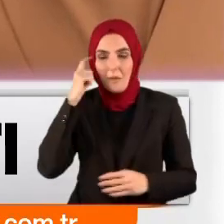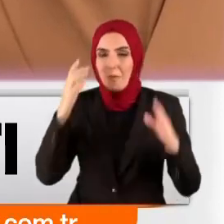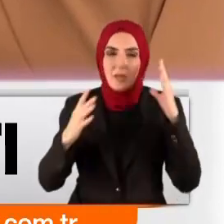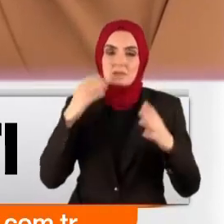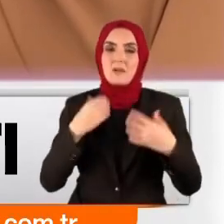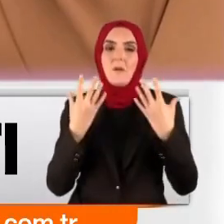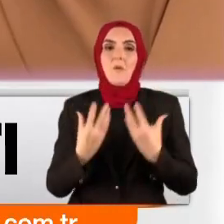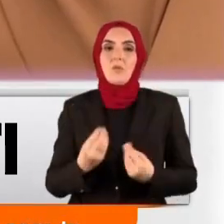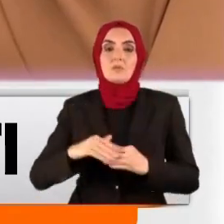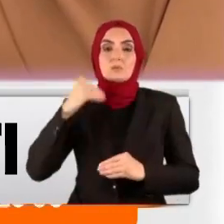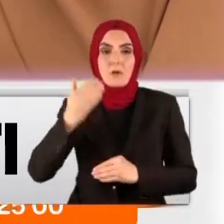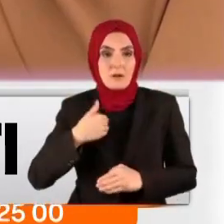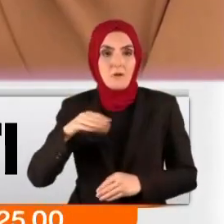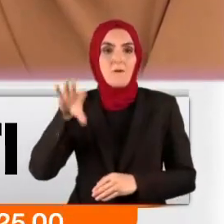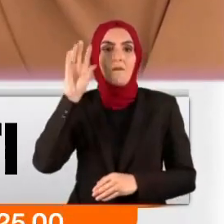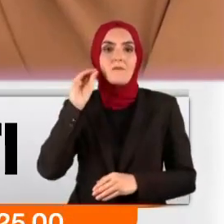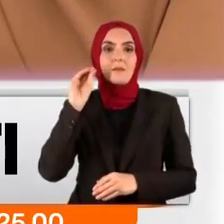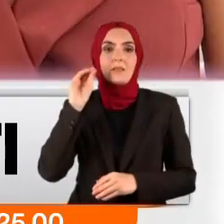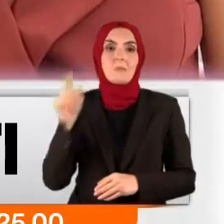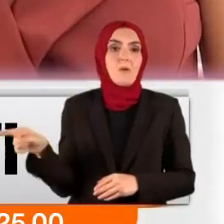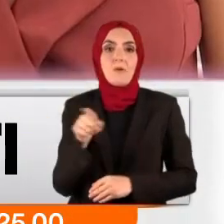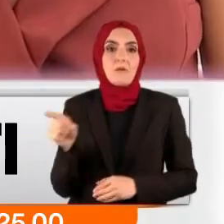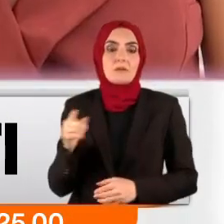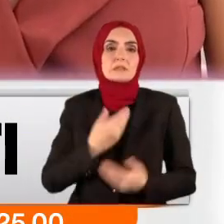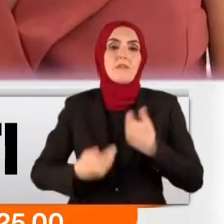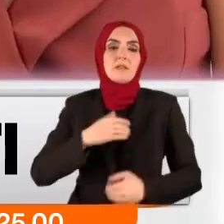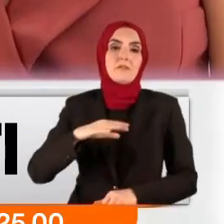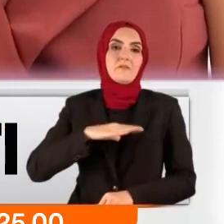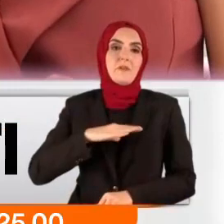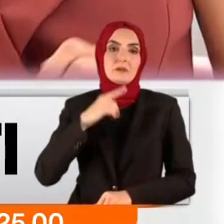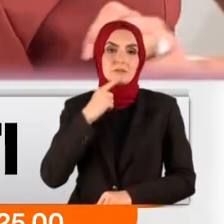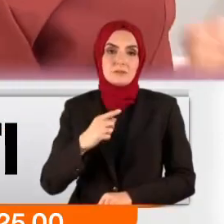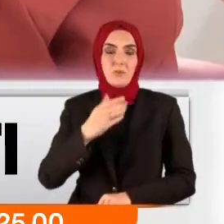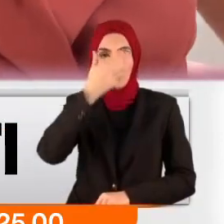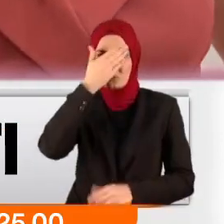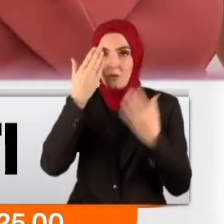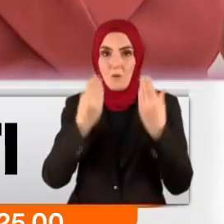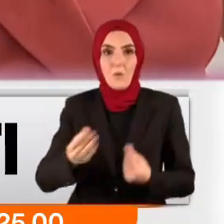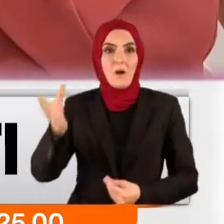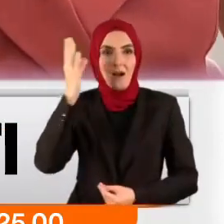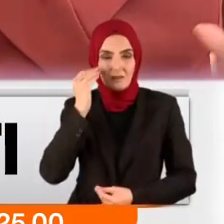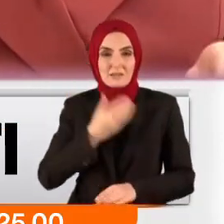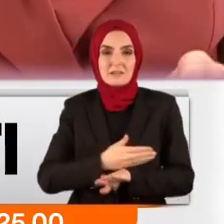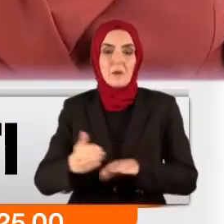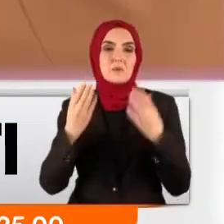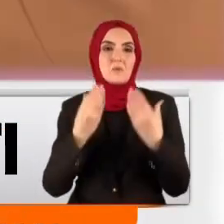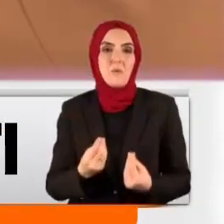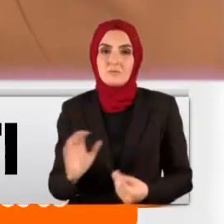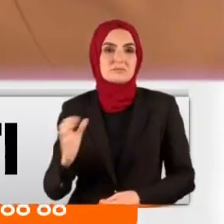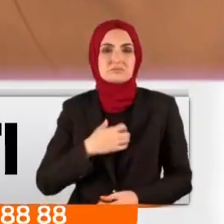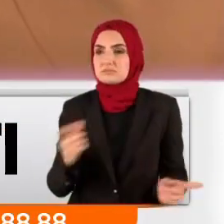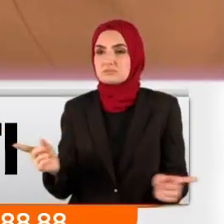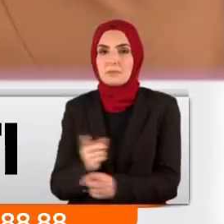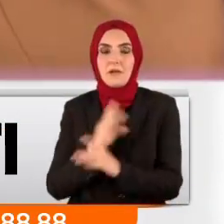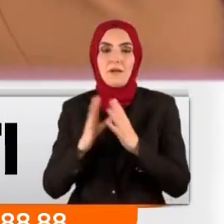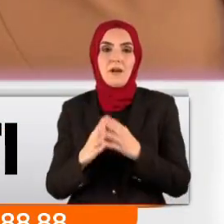ben meğerse Emrullah Bey Şadıman'ın dostuymuş. Tuzağa düştüğünü anladığında çok geçti. Elinde avucunda ne varsa kaybetti. Benden